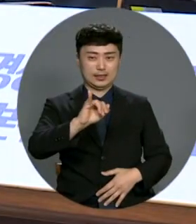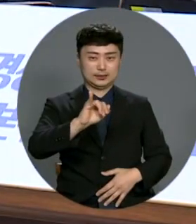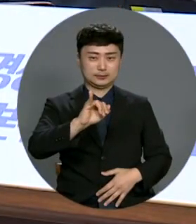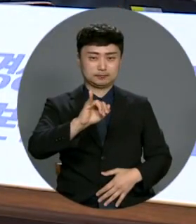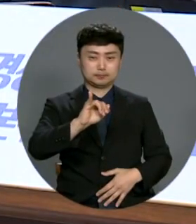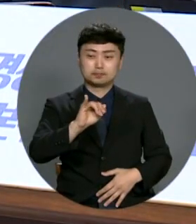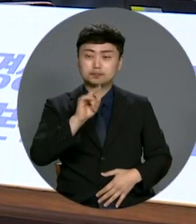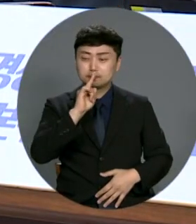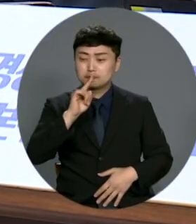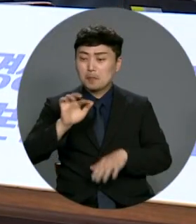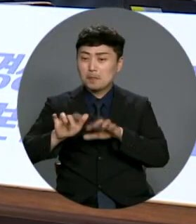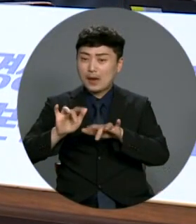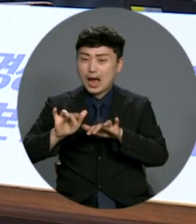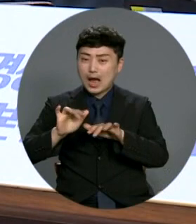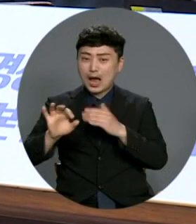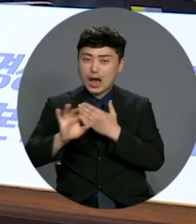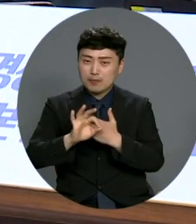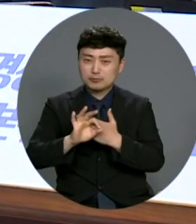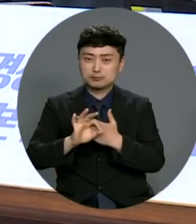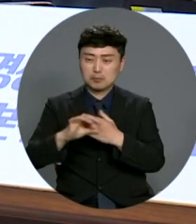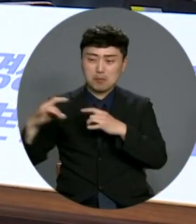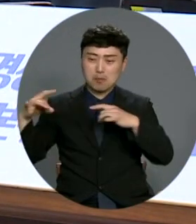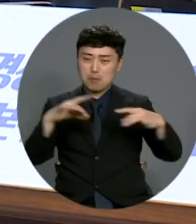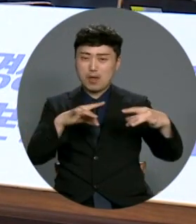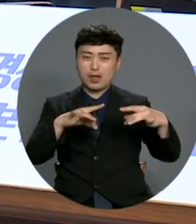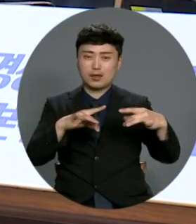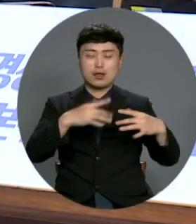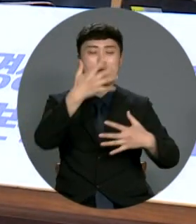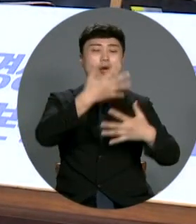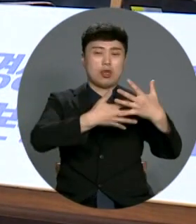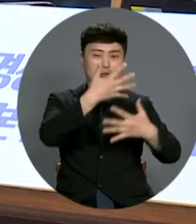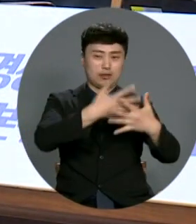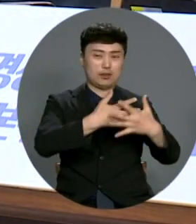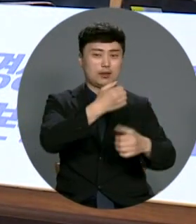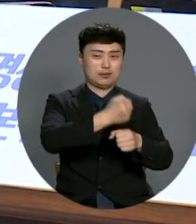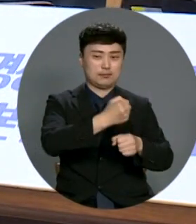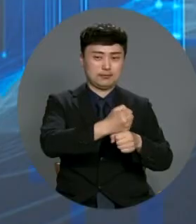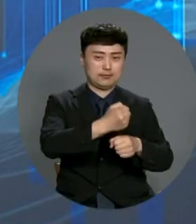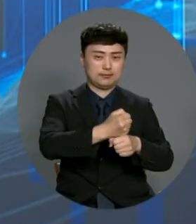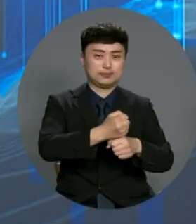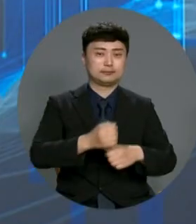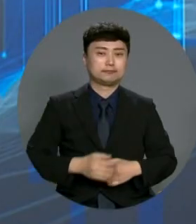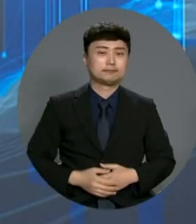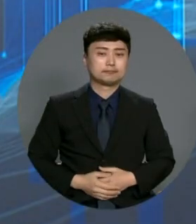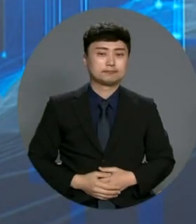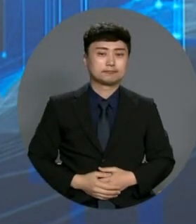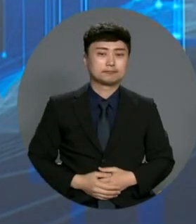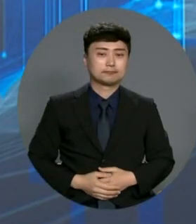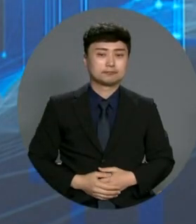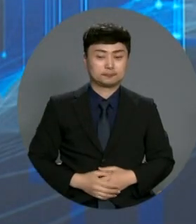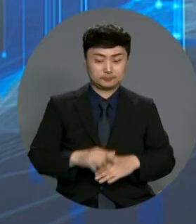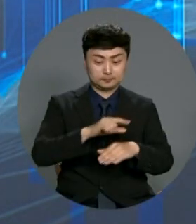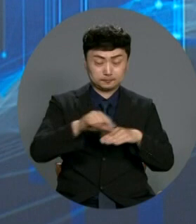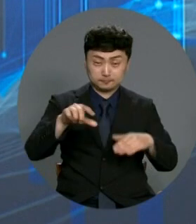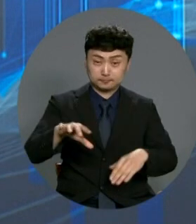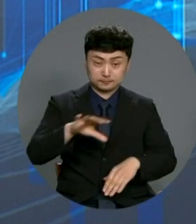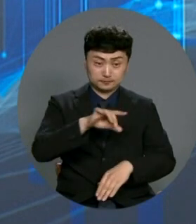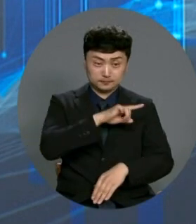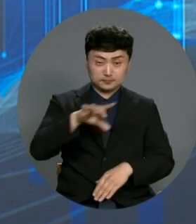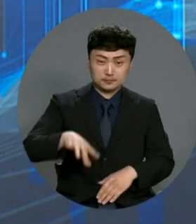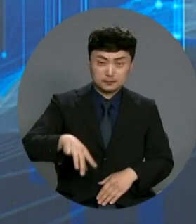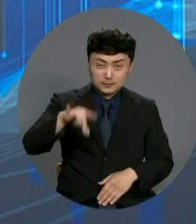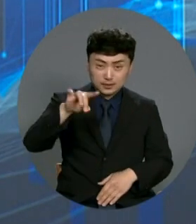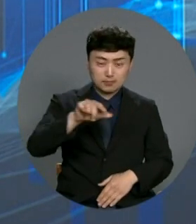말을 입력하면 실제로 도지사가 말하는 것과 같은 영상을 만들어내는 겁니다. 국내 지자체 최초로